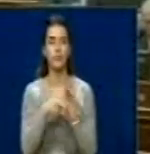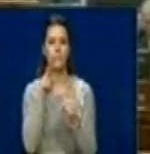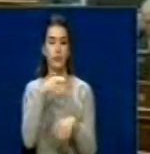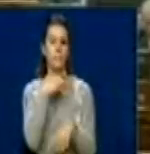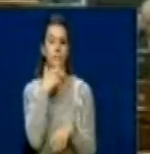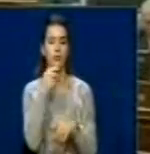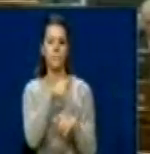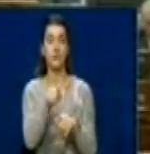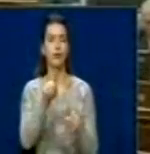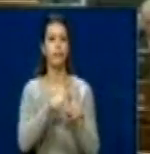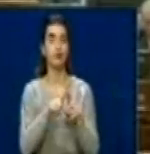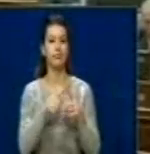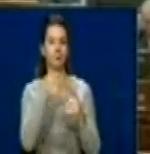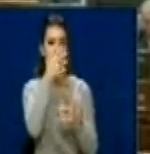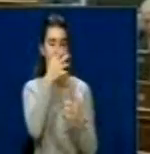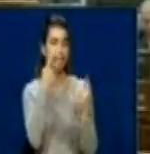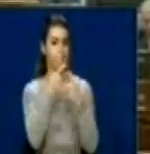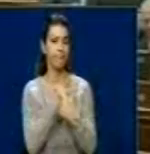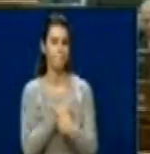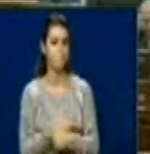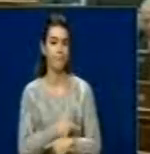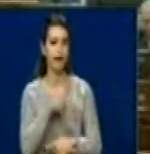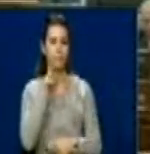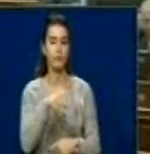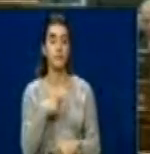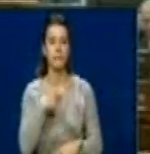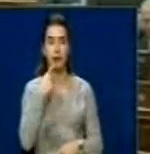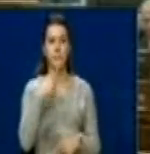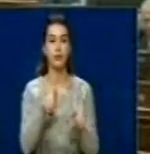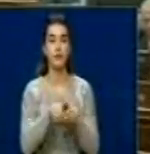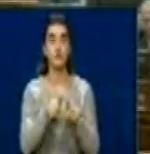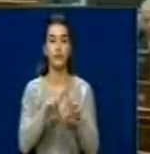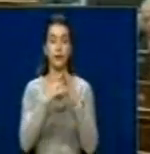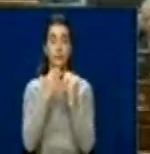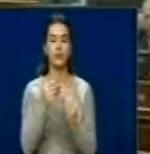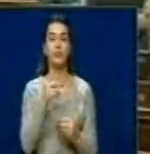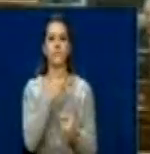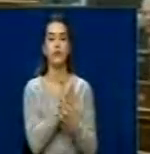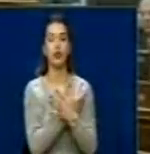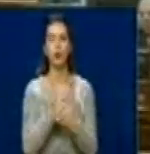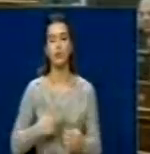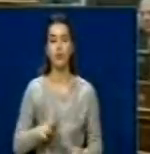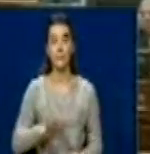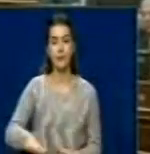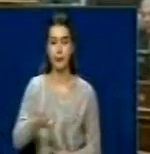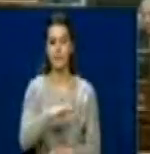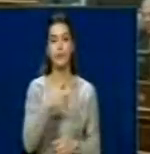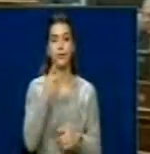e shqiptarëve dhe ngushëllimet tona e shkojnë edhe tër qytetarëve të Shqipërisë,